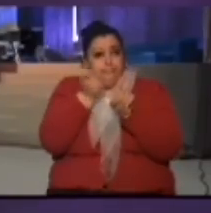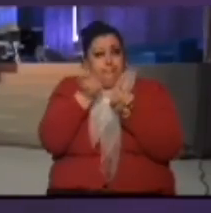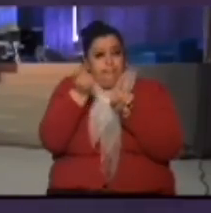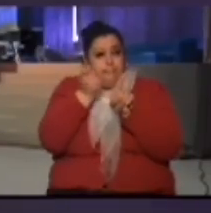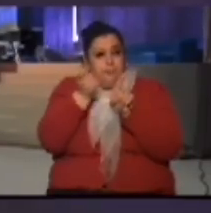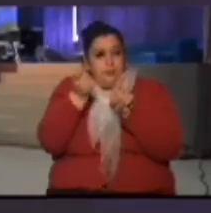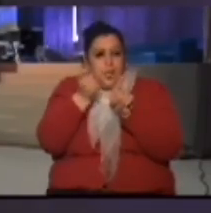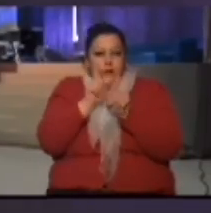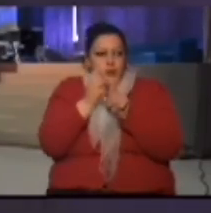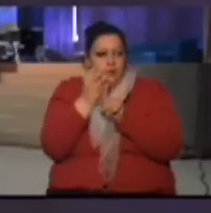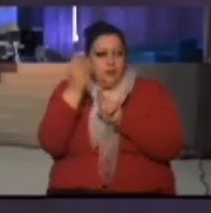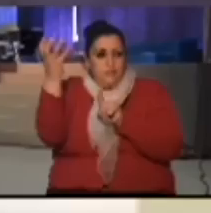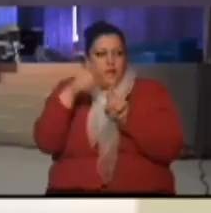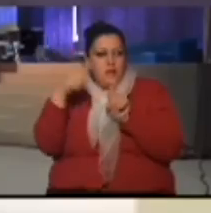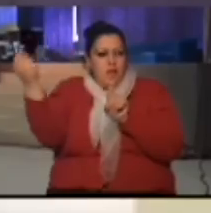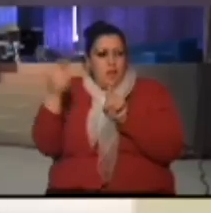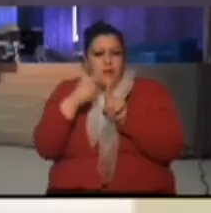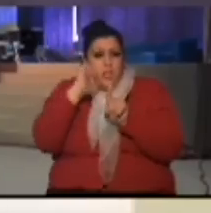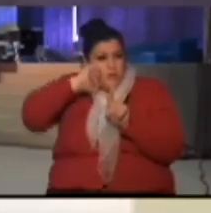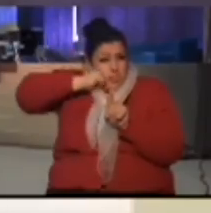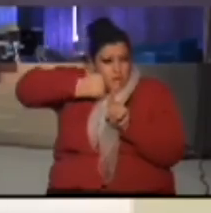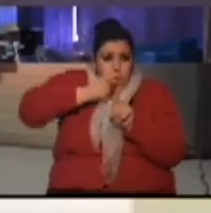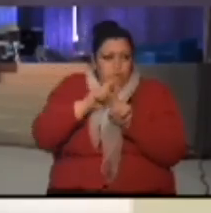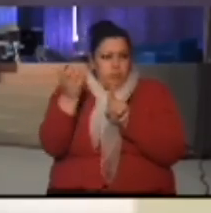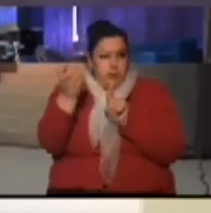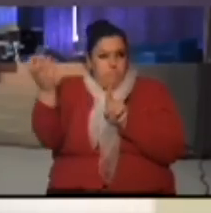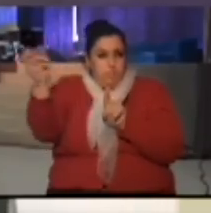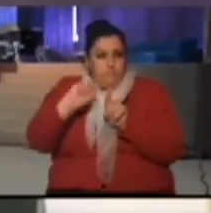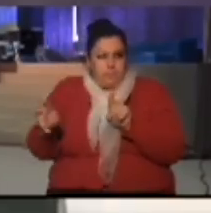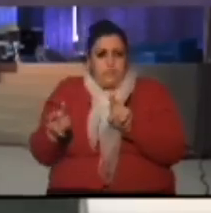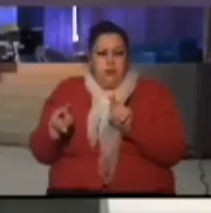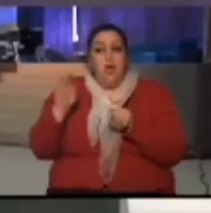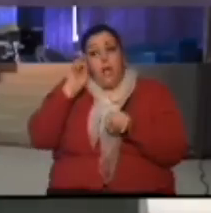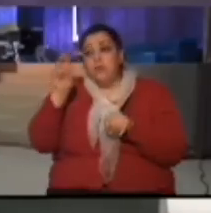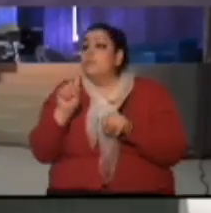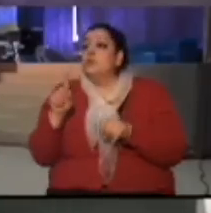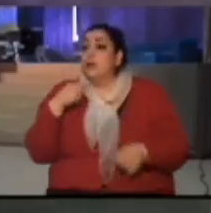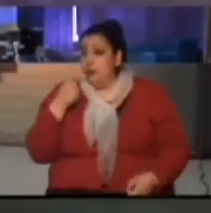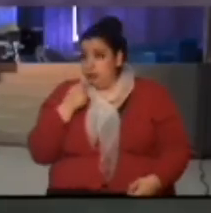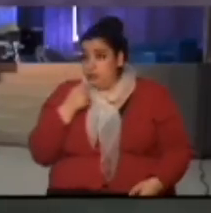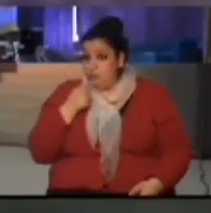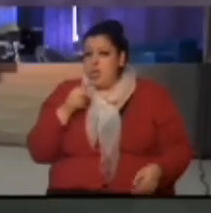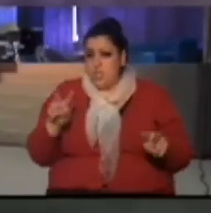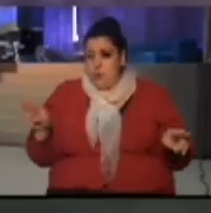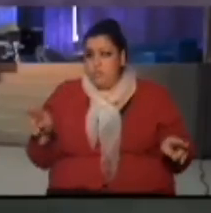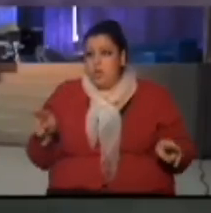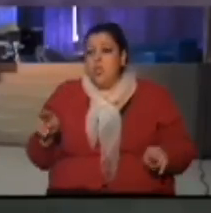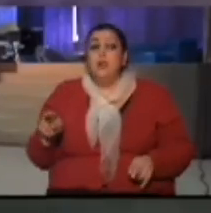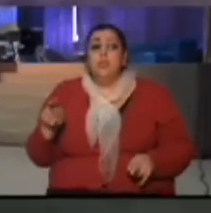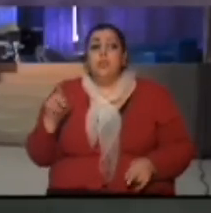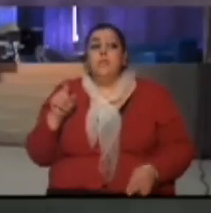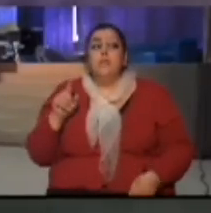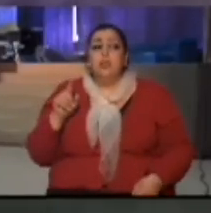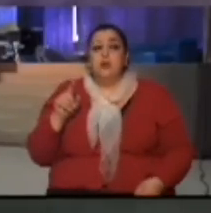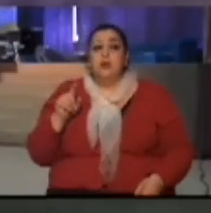որ ծերության մեջ ինքը անգամ պտուղ է բերում, այս է գրված Աստվածաշնչի մեջ, գիտեք, հին ուղղության պատմություն